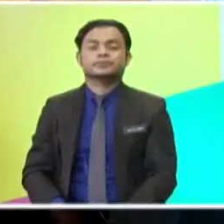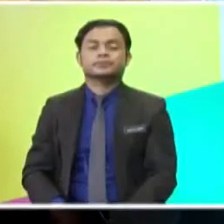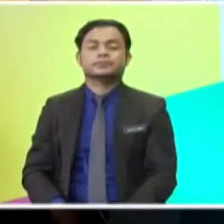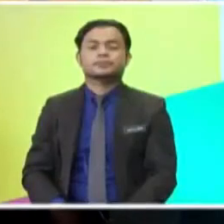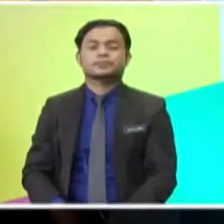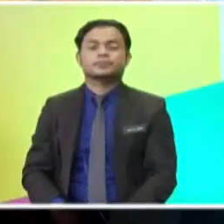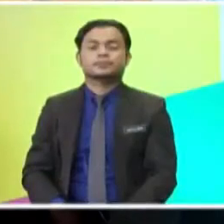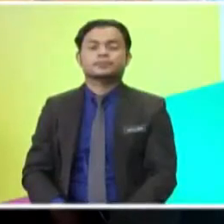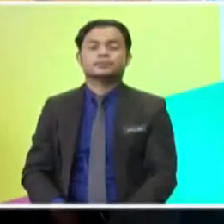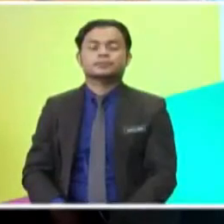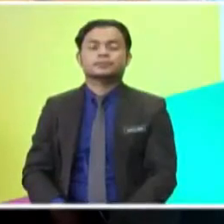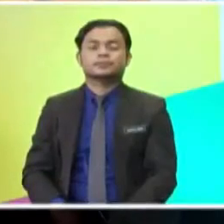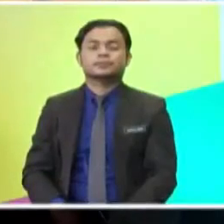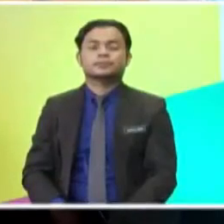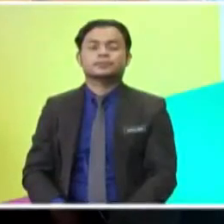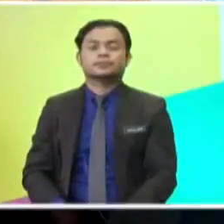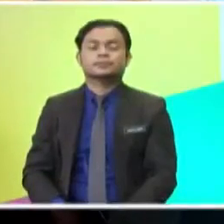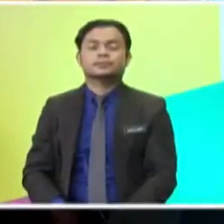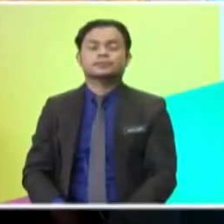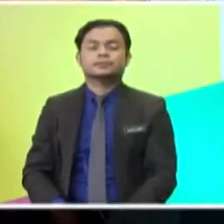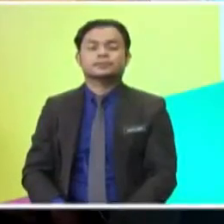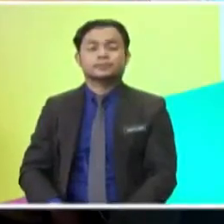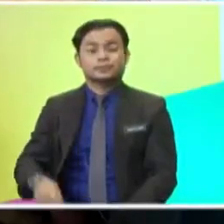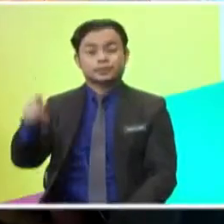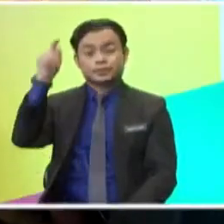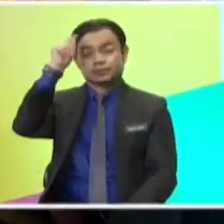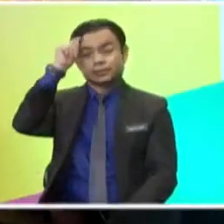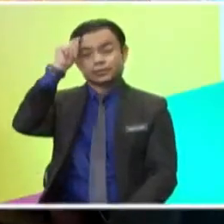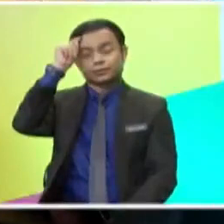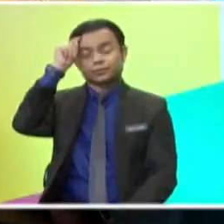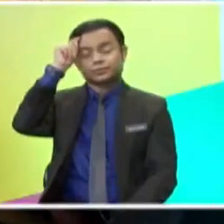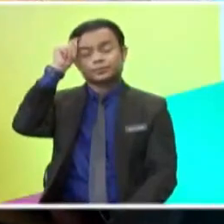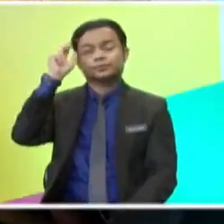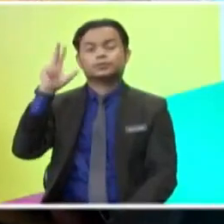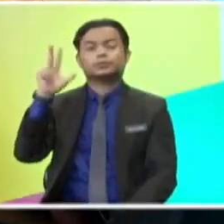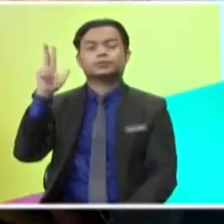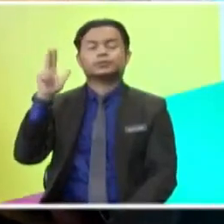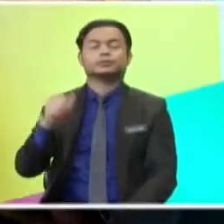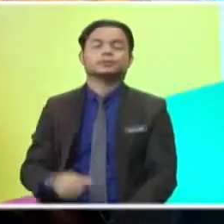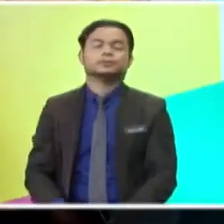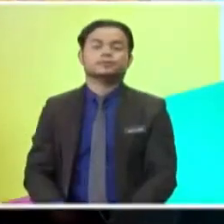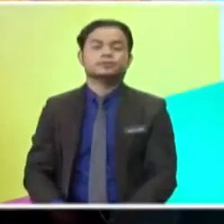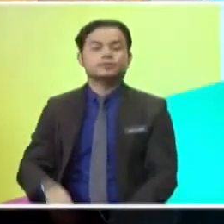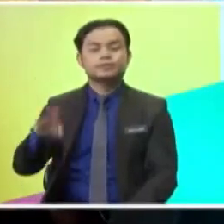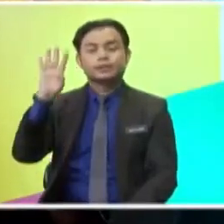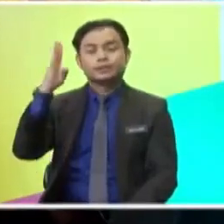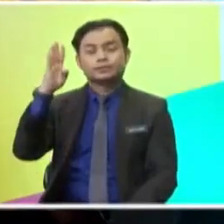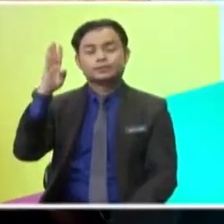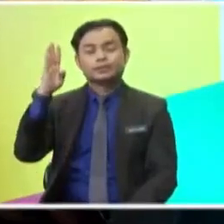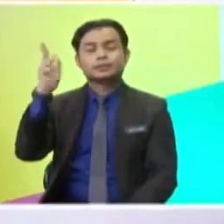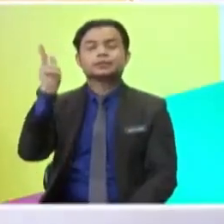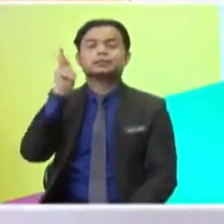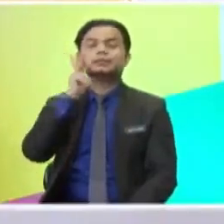Okey. Yang seterusnya ke-13 Terengganu. Terengganu. Okey. 14 negeri